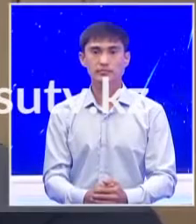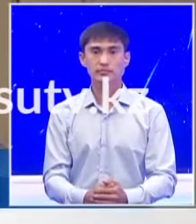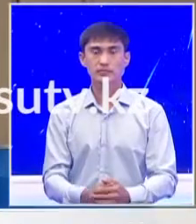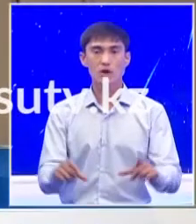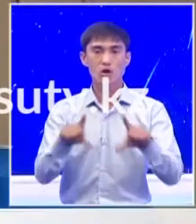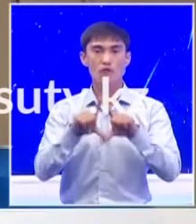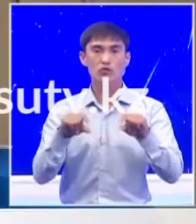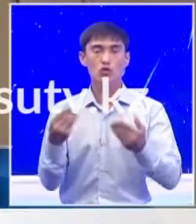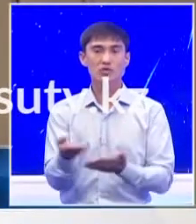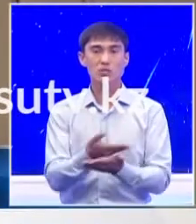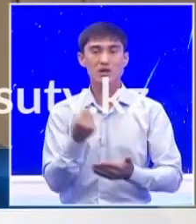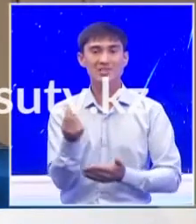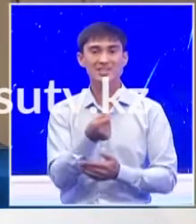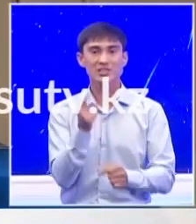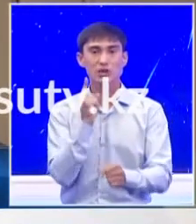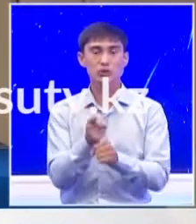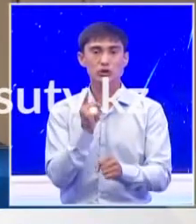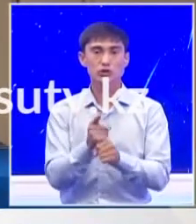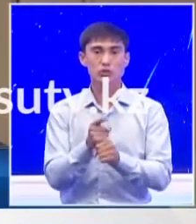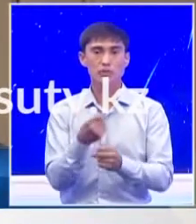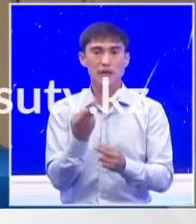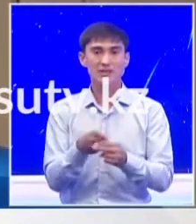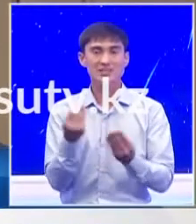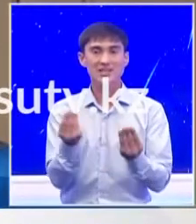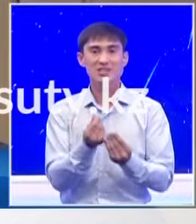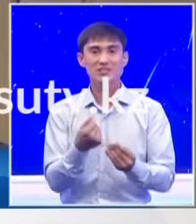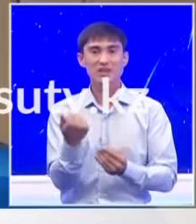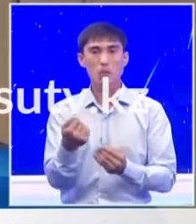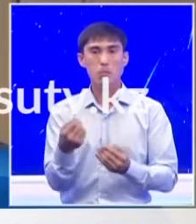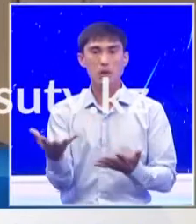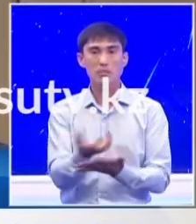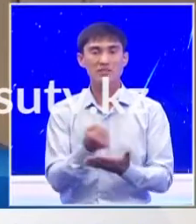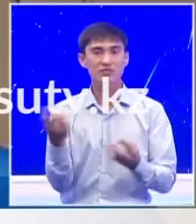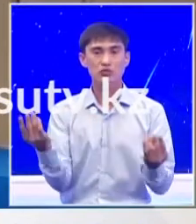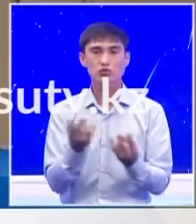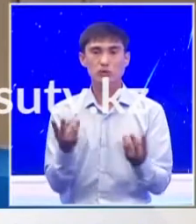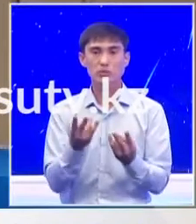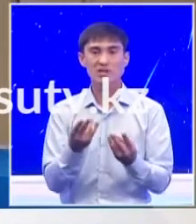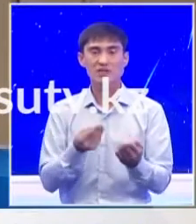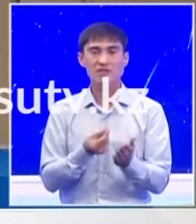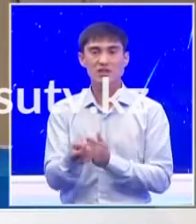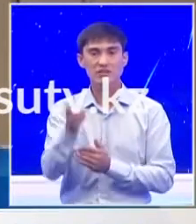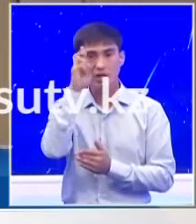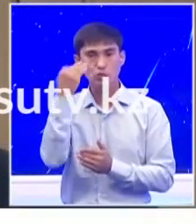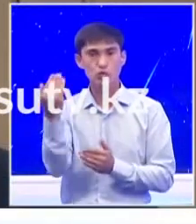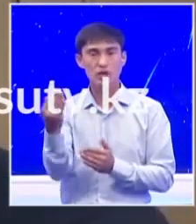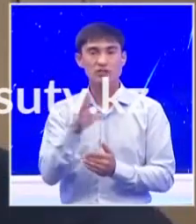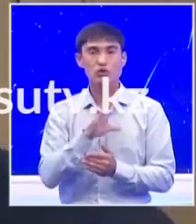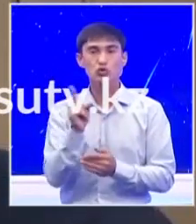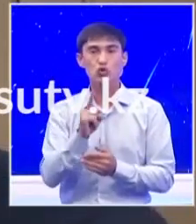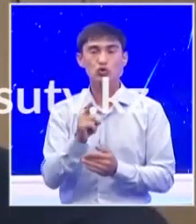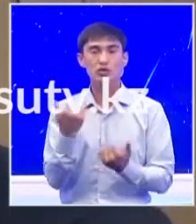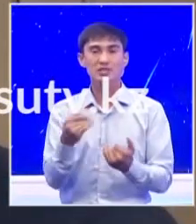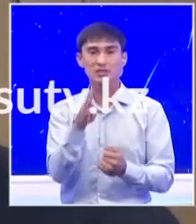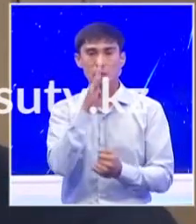В школах собирать деньги категорически запрещено, а средства на приобретение всего необходимого выделяются государством. Что же